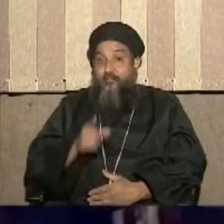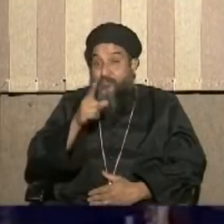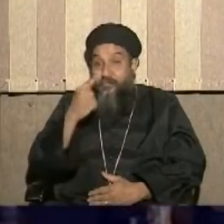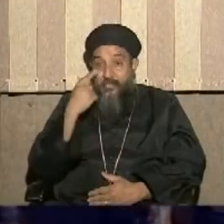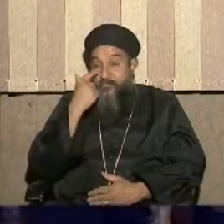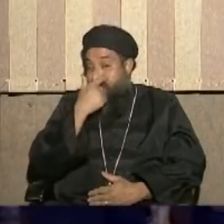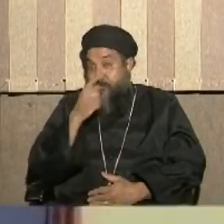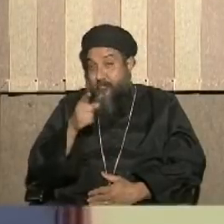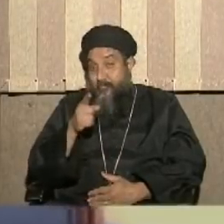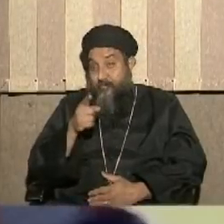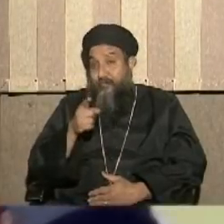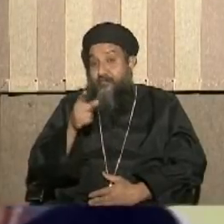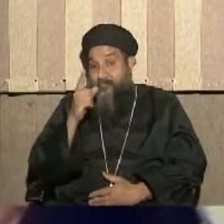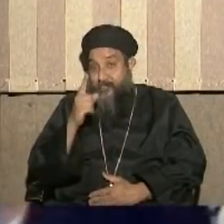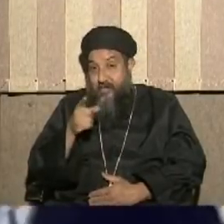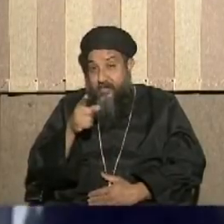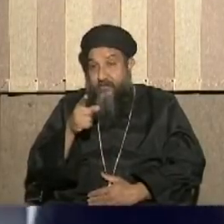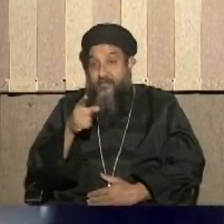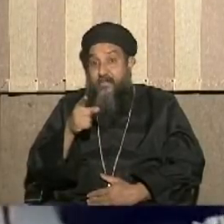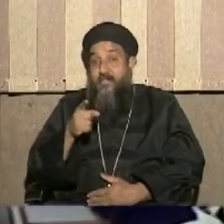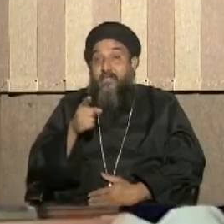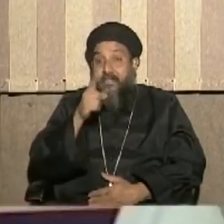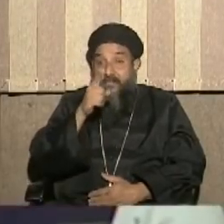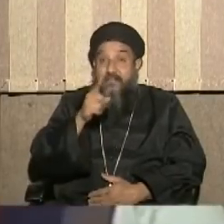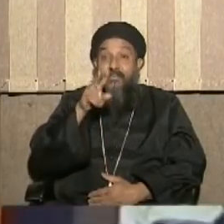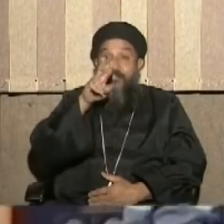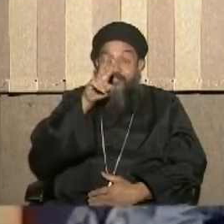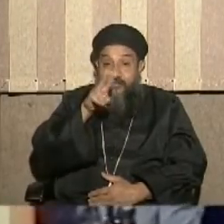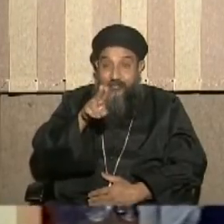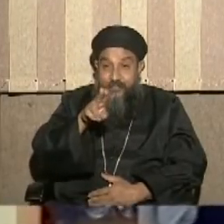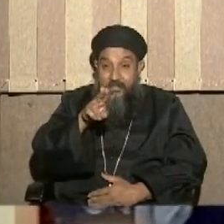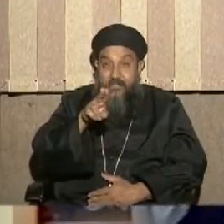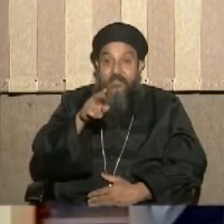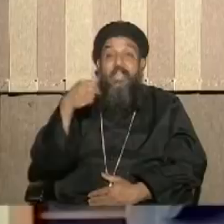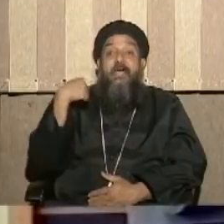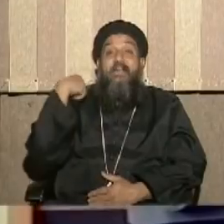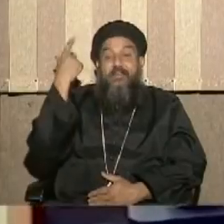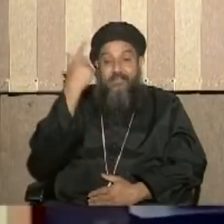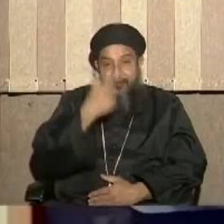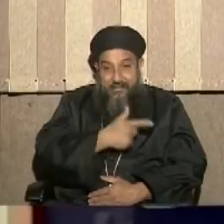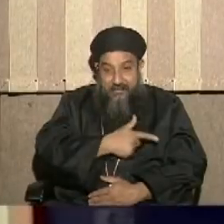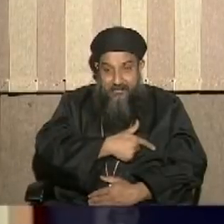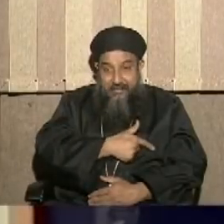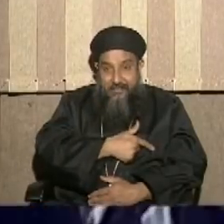شايفين الصورة دي؟ الصورة دي يا حبايبي صورة القديسين العظيمين